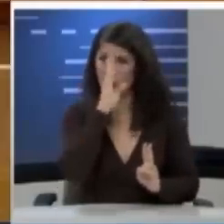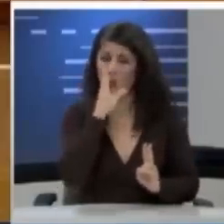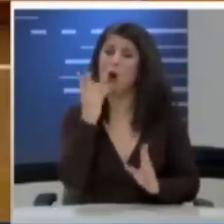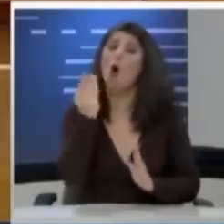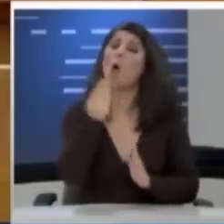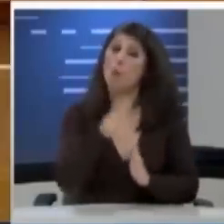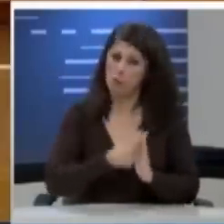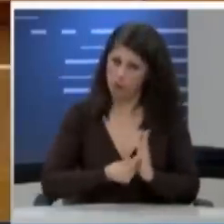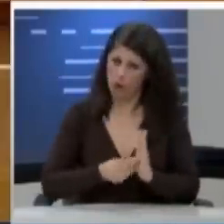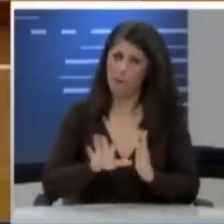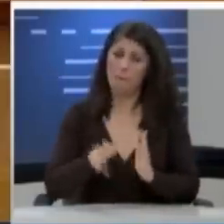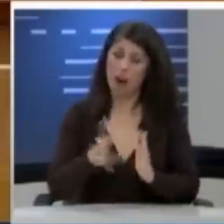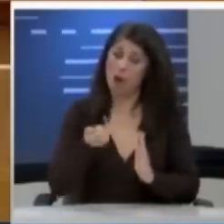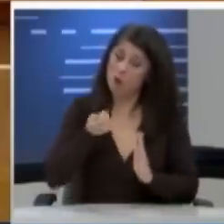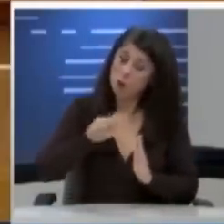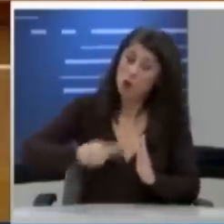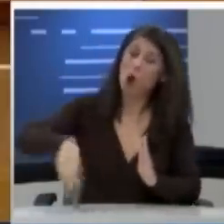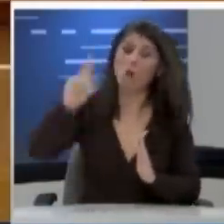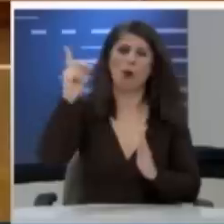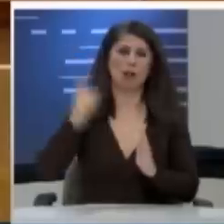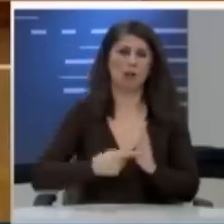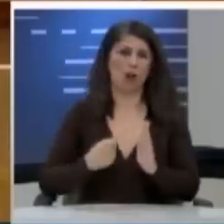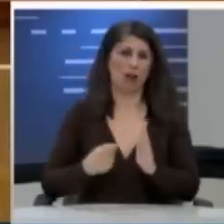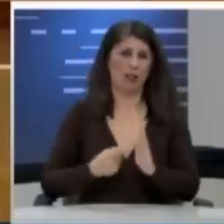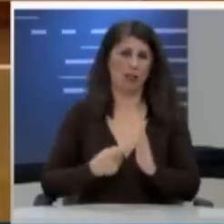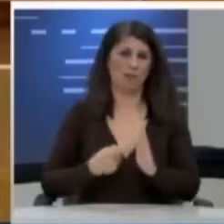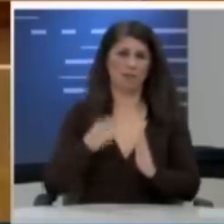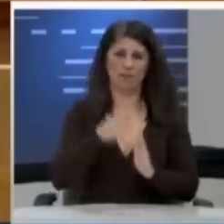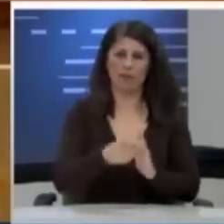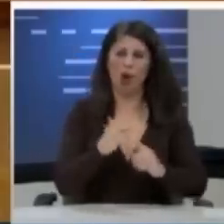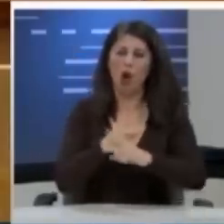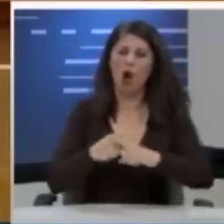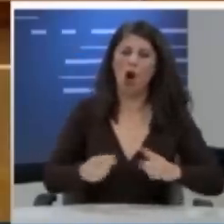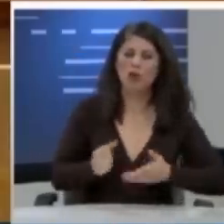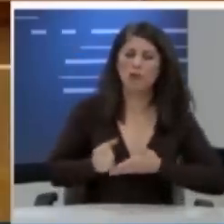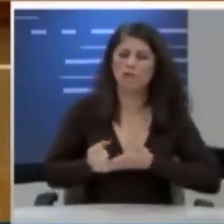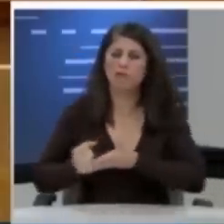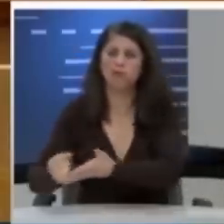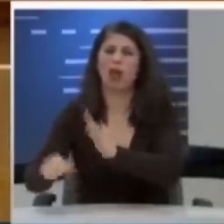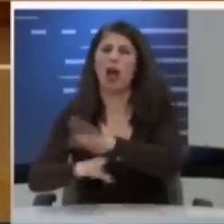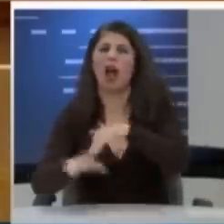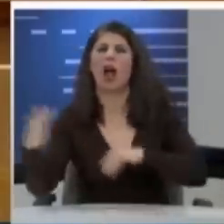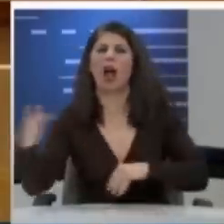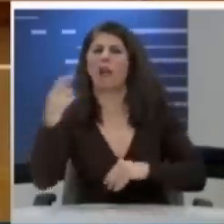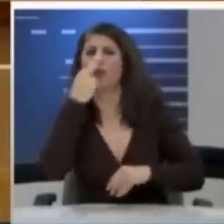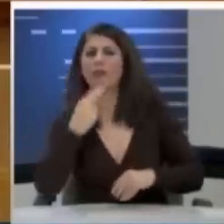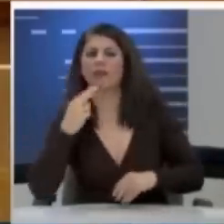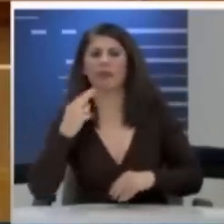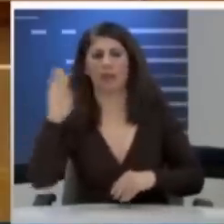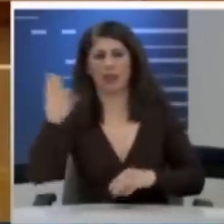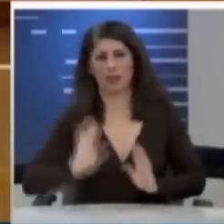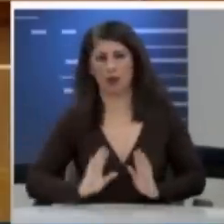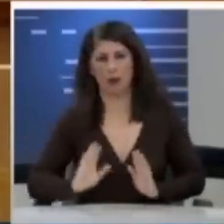αρκετές φορές, μάλλον τις περισσότερες φορές, να καταντάς χορηγός και τροφοδότης του. Και αυτό δεν